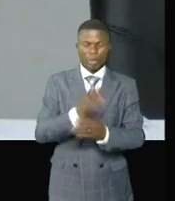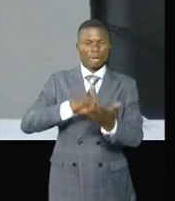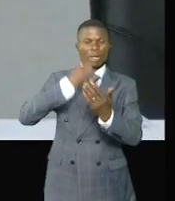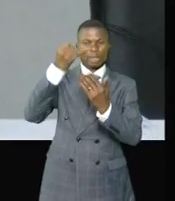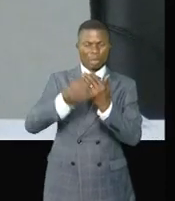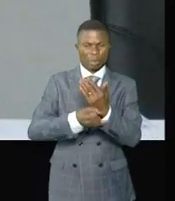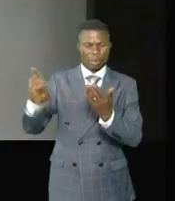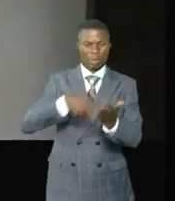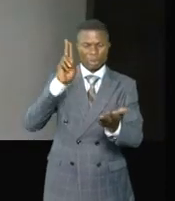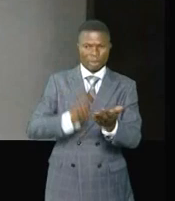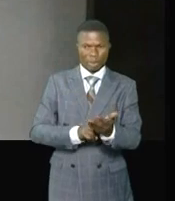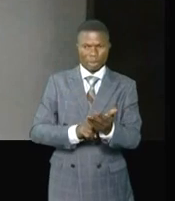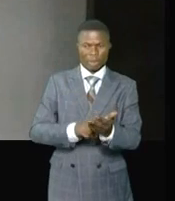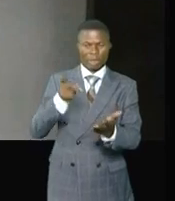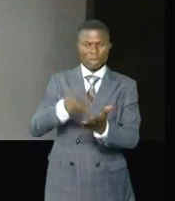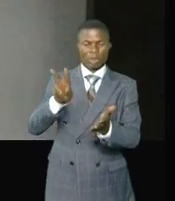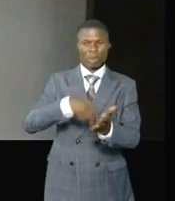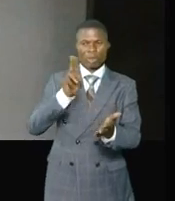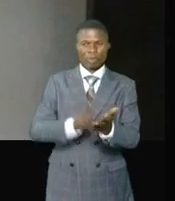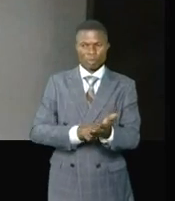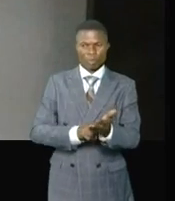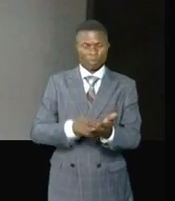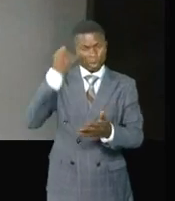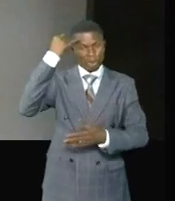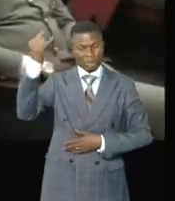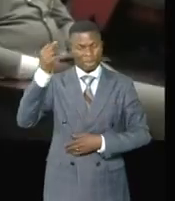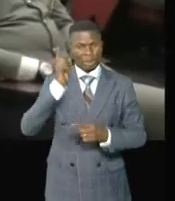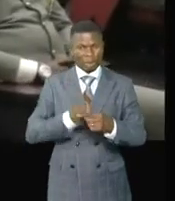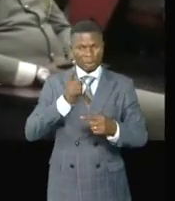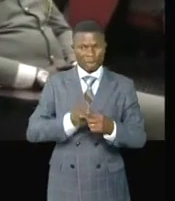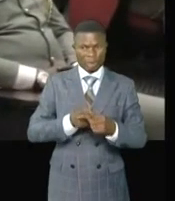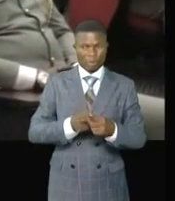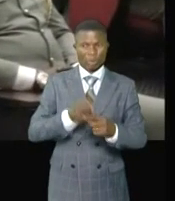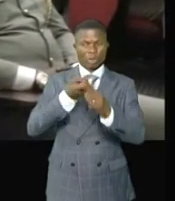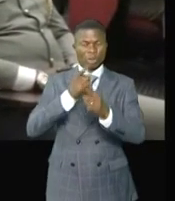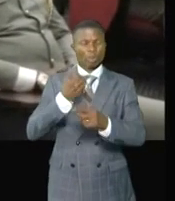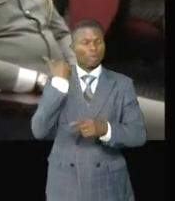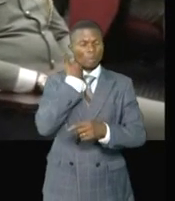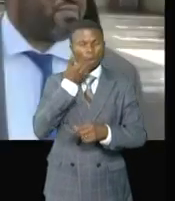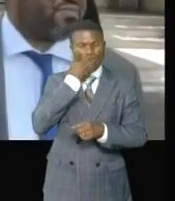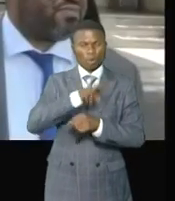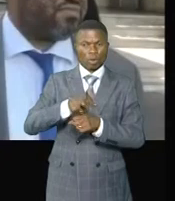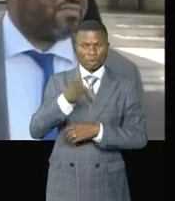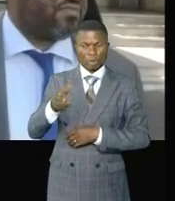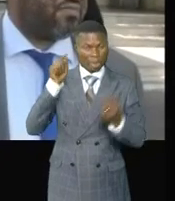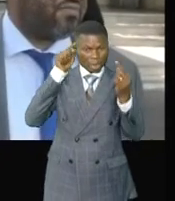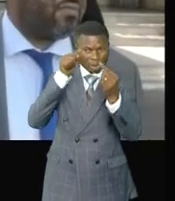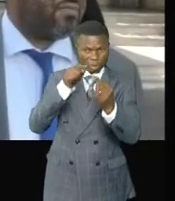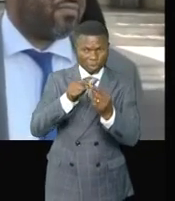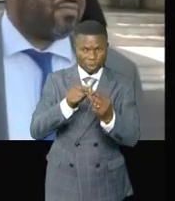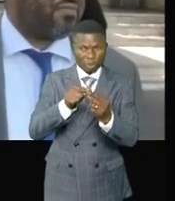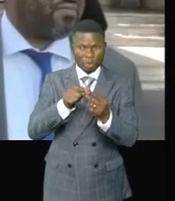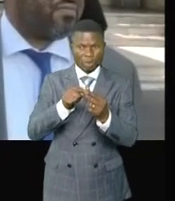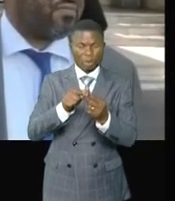la signature de ce protocole d'accord dans un contexte difficile impacté par la COVID-19. L'objectif, c'est de